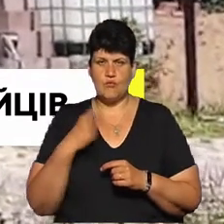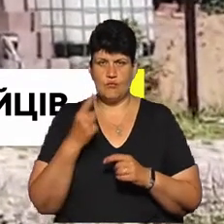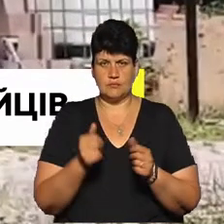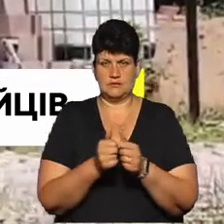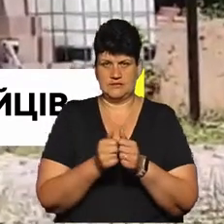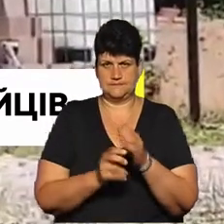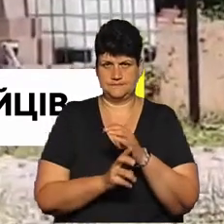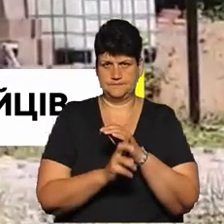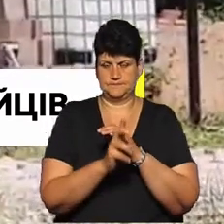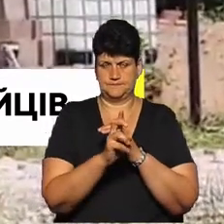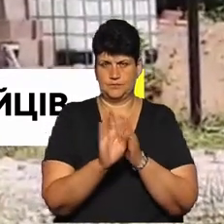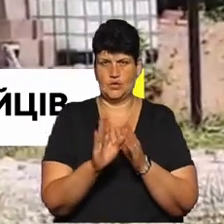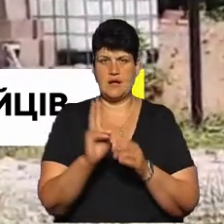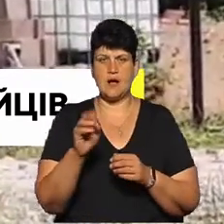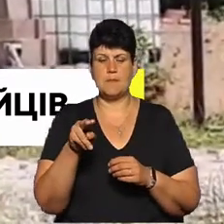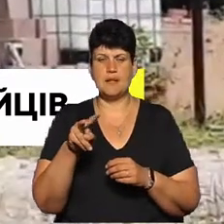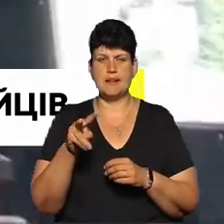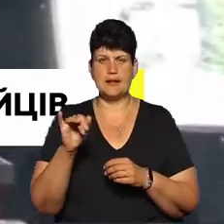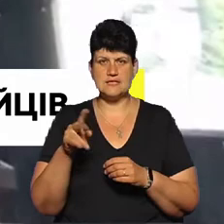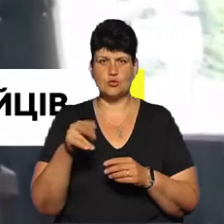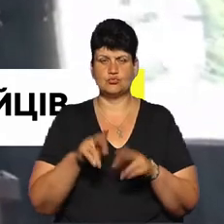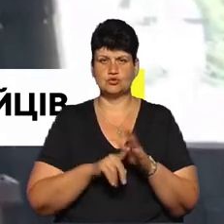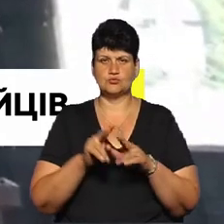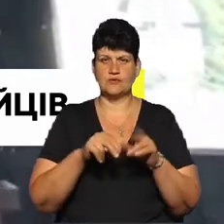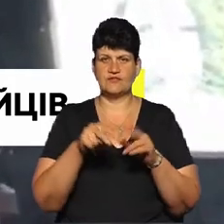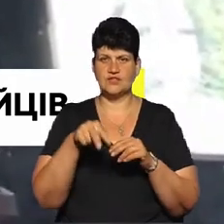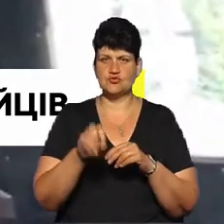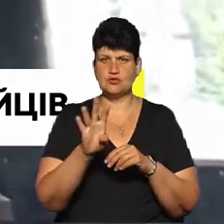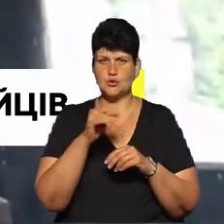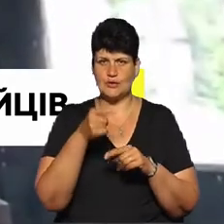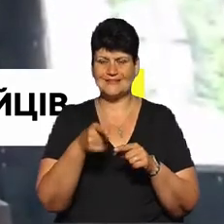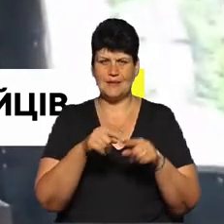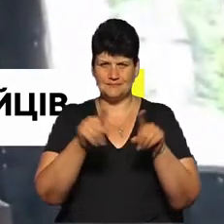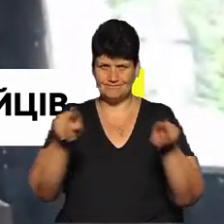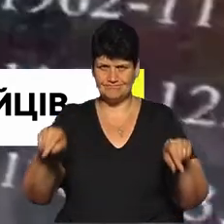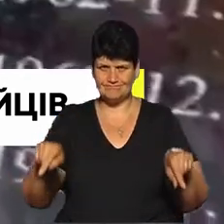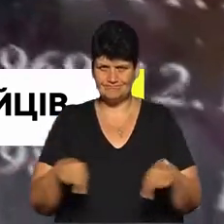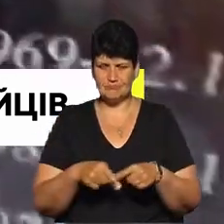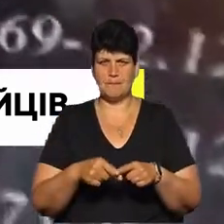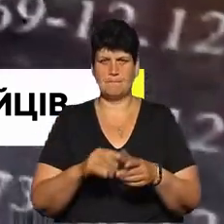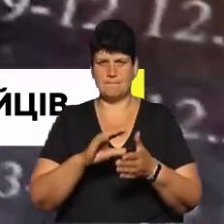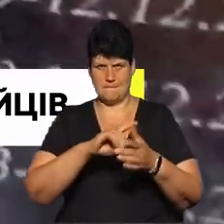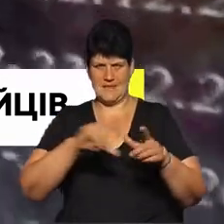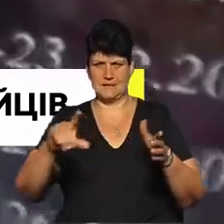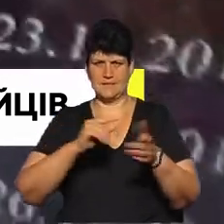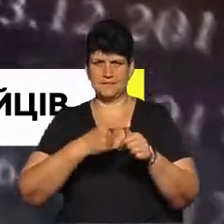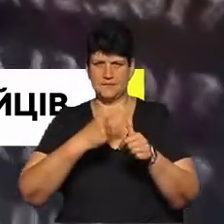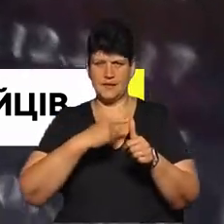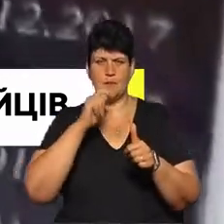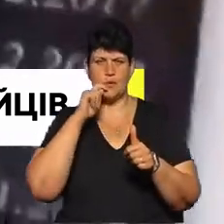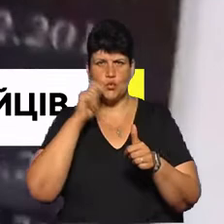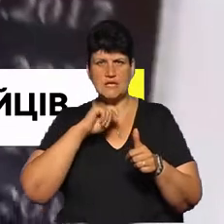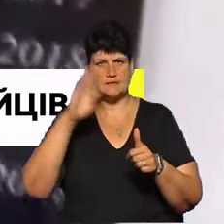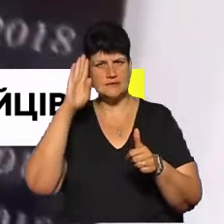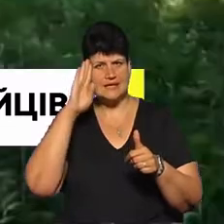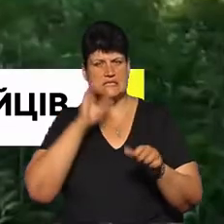початку війни у 2014 році. Там зараз зберігають гранітні плити з іменами українських бійців, які загинули, захищаючи